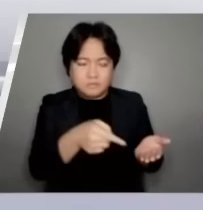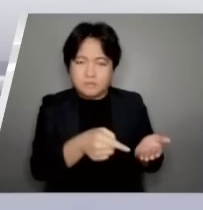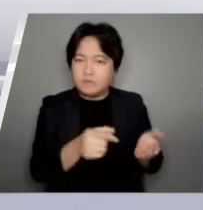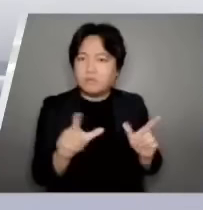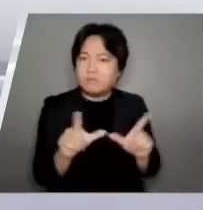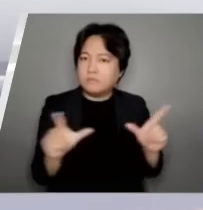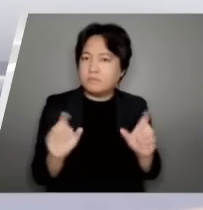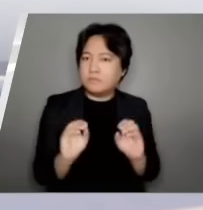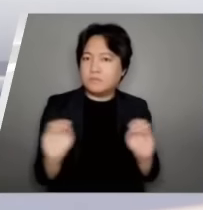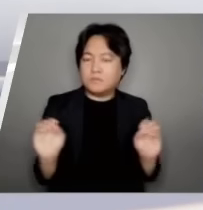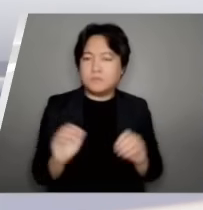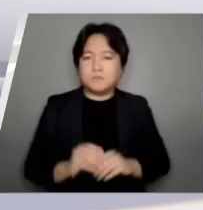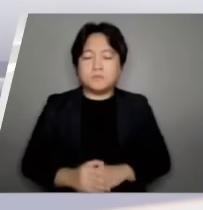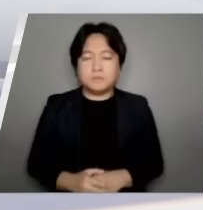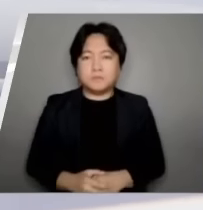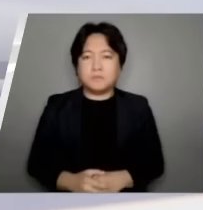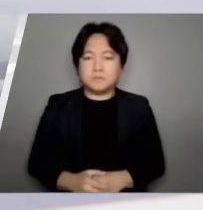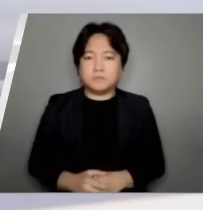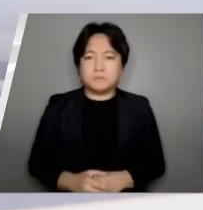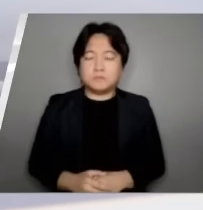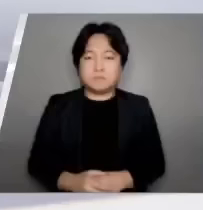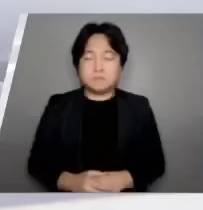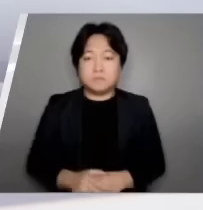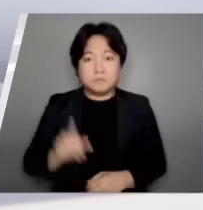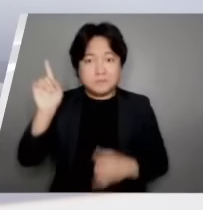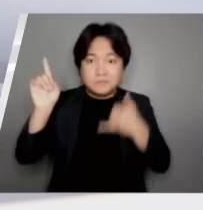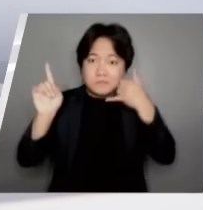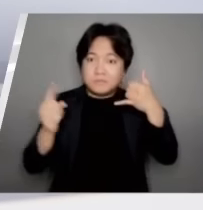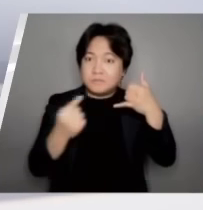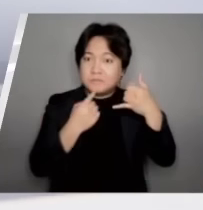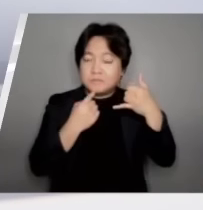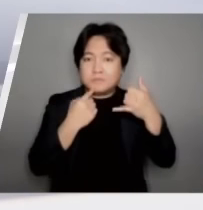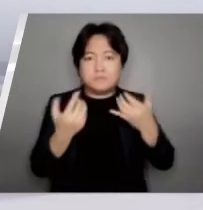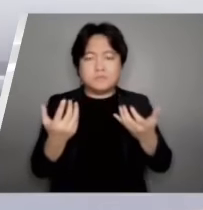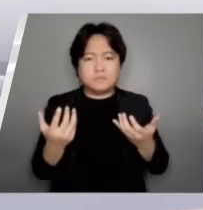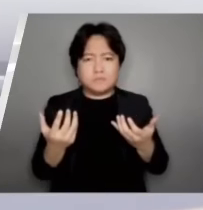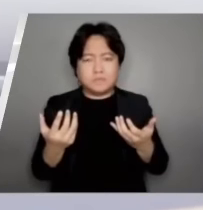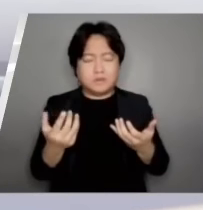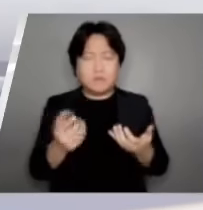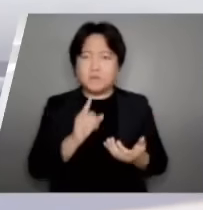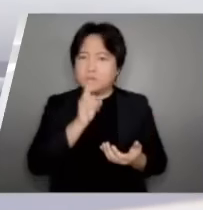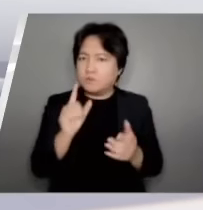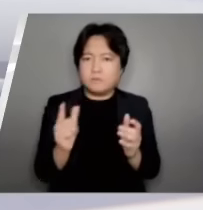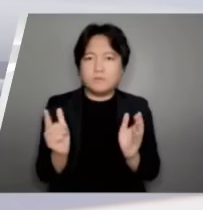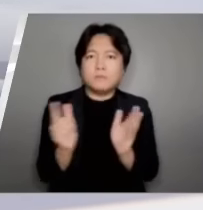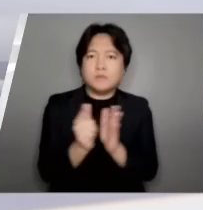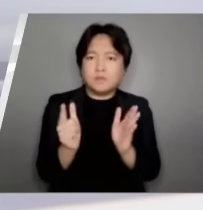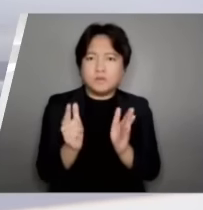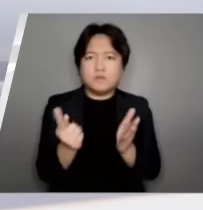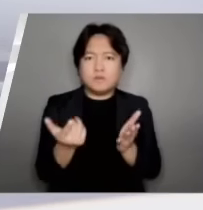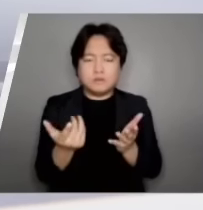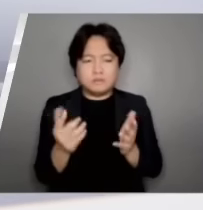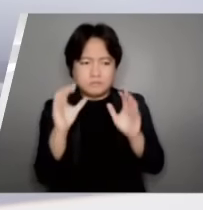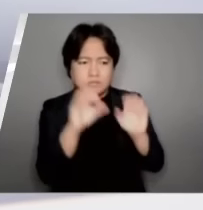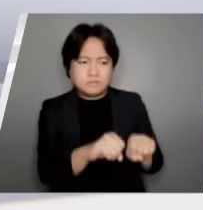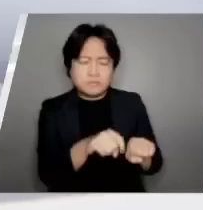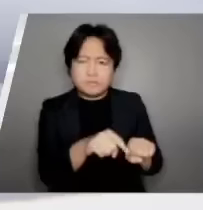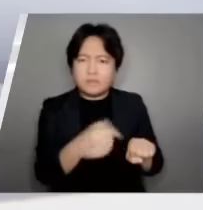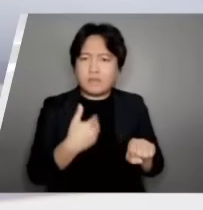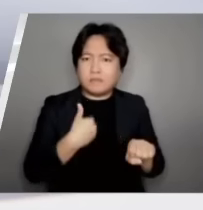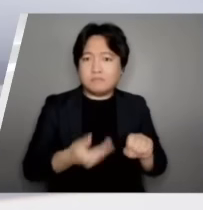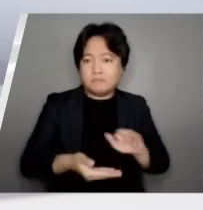mga illegal na mga activity. And then sabi ko, anong mga nahuli? Eh, mga mahjong table daw. Sabi ko, alam niyo ang mga resort,